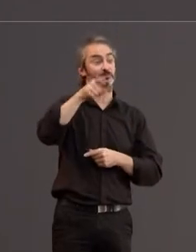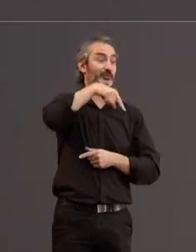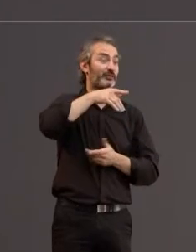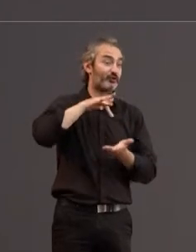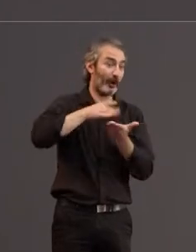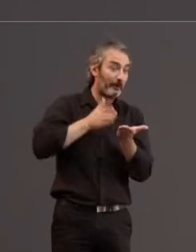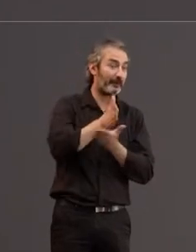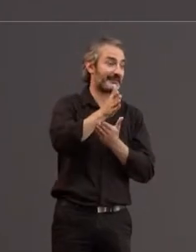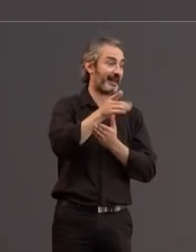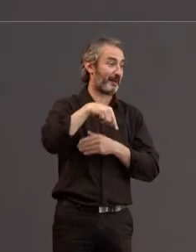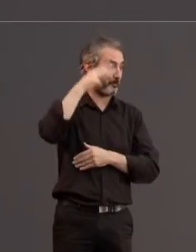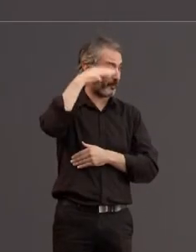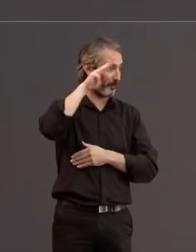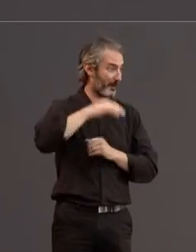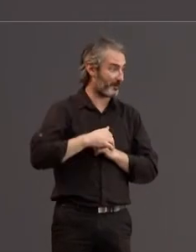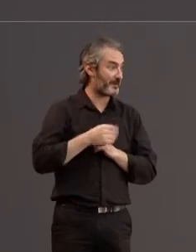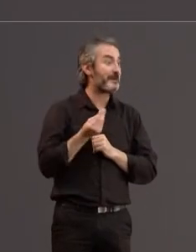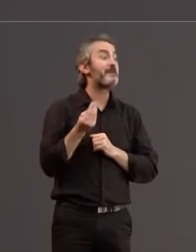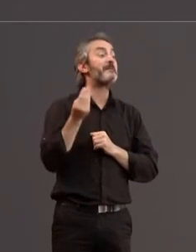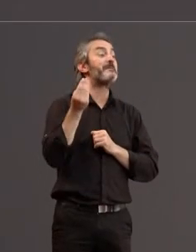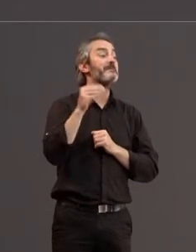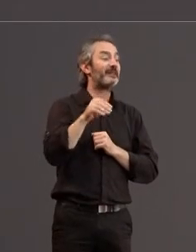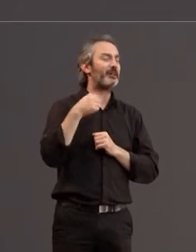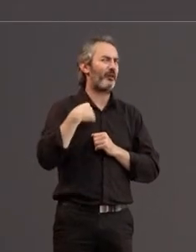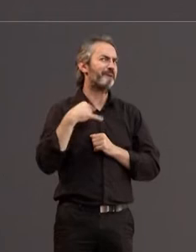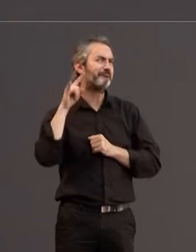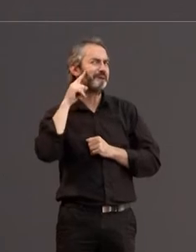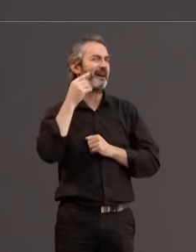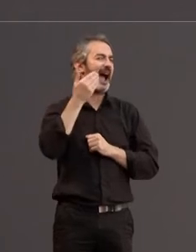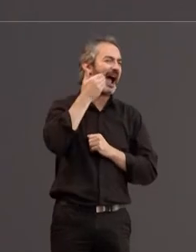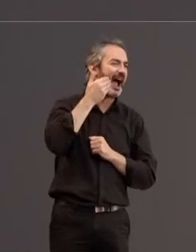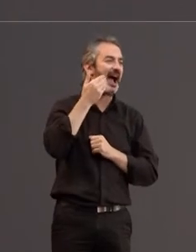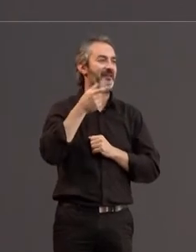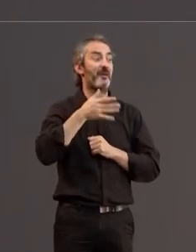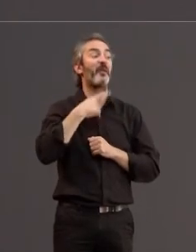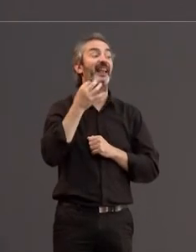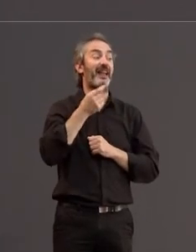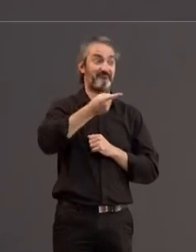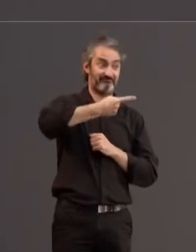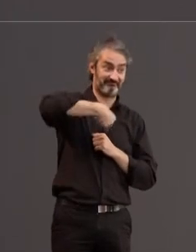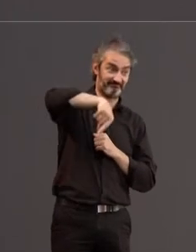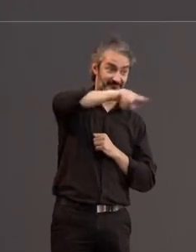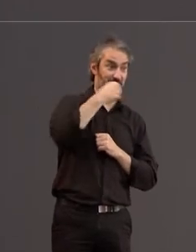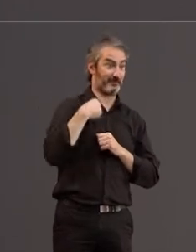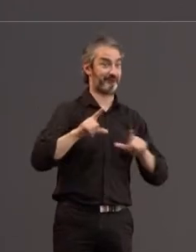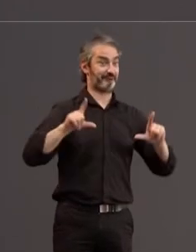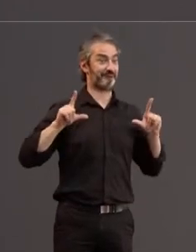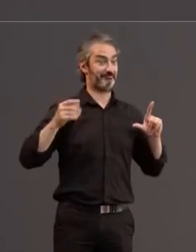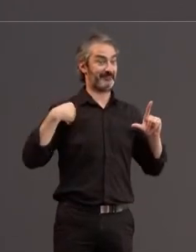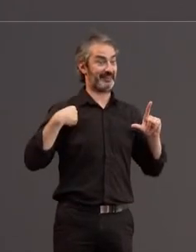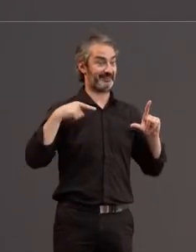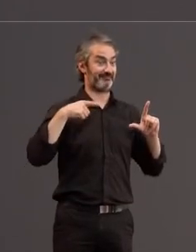la Pompeu. I, de fet, m'ha sentit sentir riures. Per tant, segur que alguns dels protagonistes que sortien en